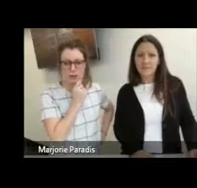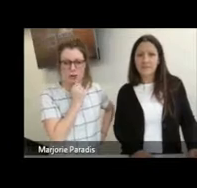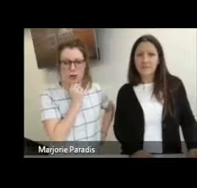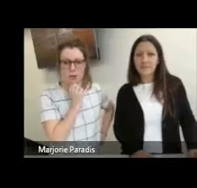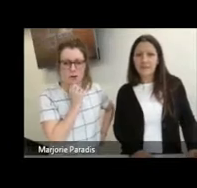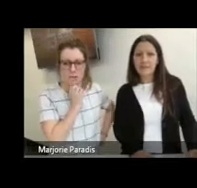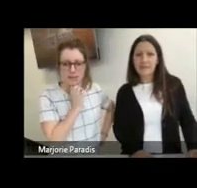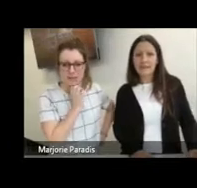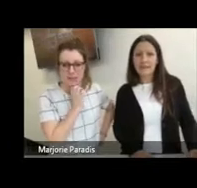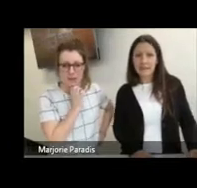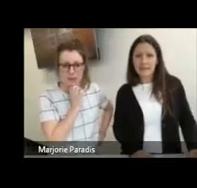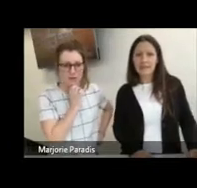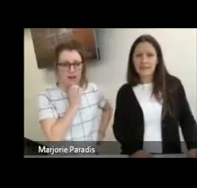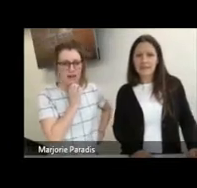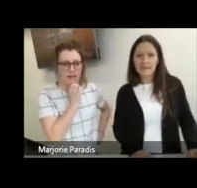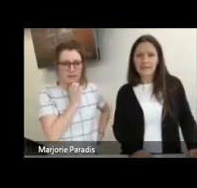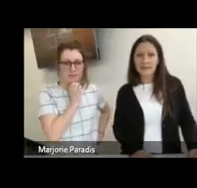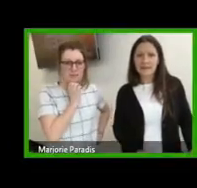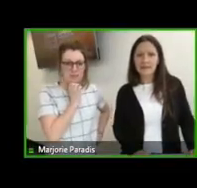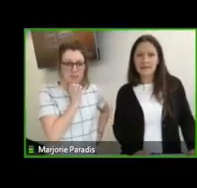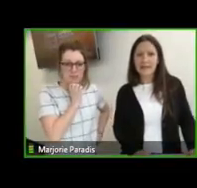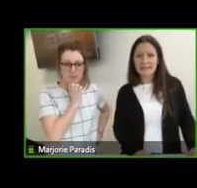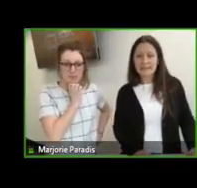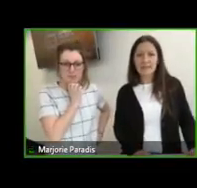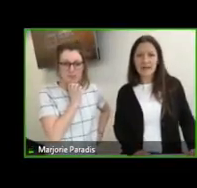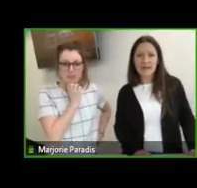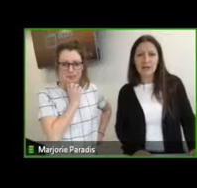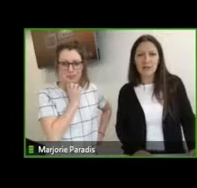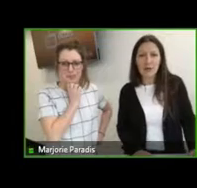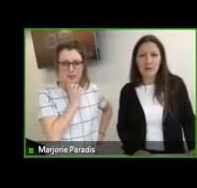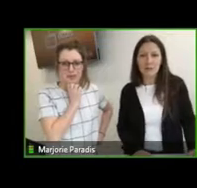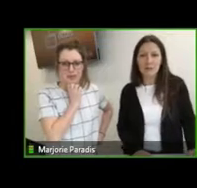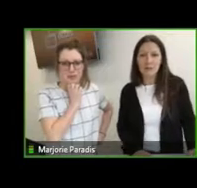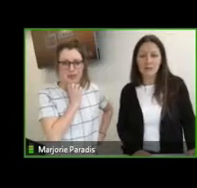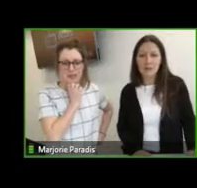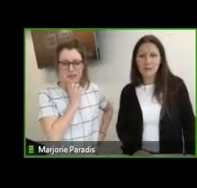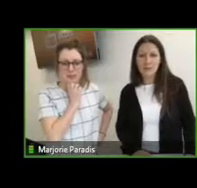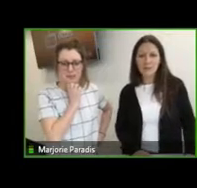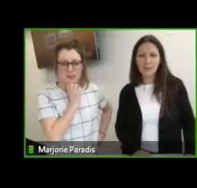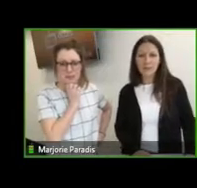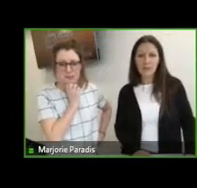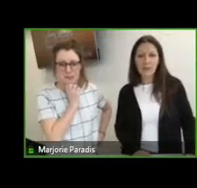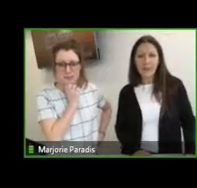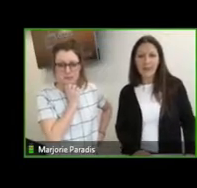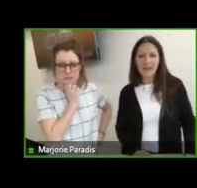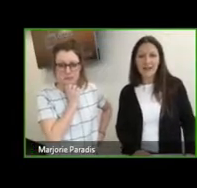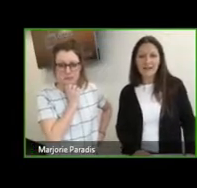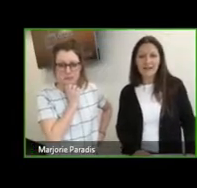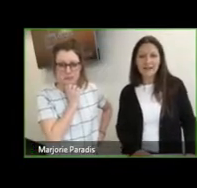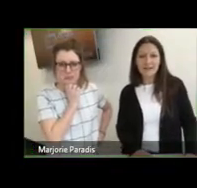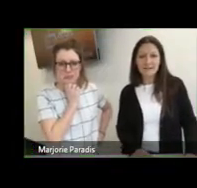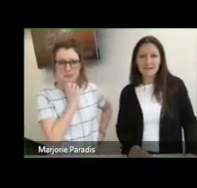aux gens qui n'ont pas encore participé de le faire. Il reste 10 personnes qui n'ont pas répondu. Ouais.